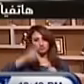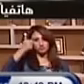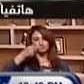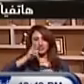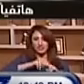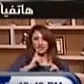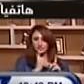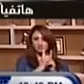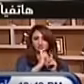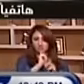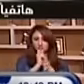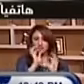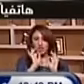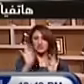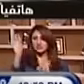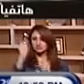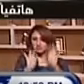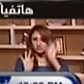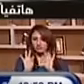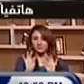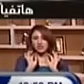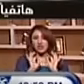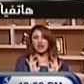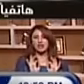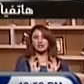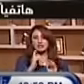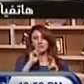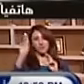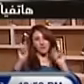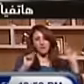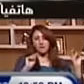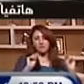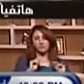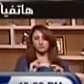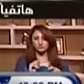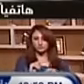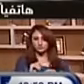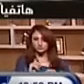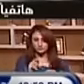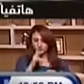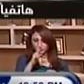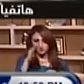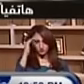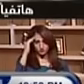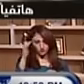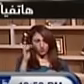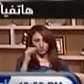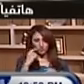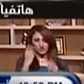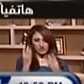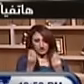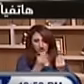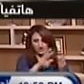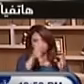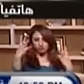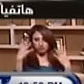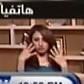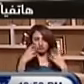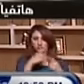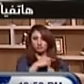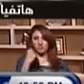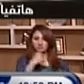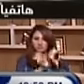الله باذن الله. يعني هي مصطفى، واضح انها ظاهره مصطفى ان شاء الله. ان شاء الله. لكن خليني اشكرك كمان الحقيقه، يمكن في كثير من المشاهدين ما يعرفوش